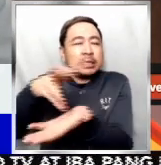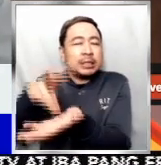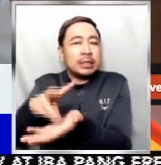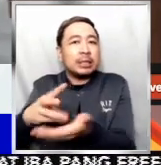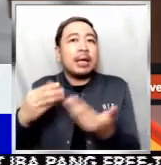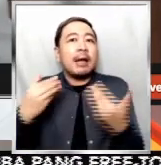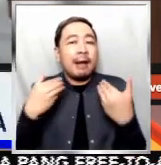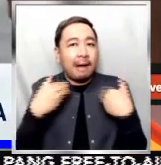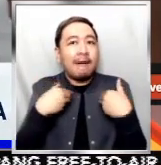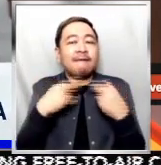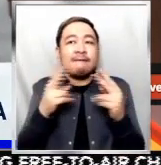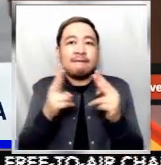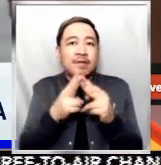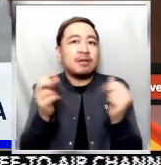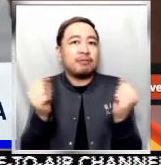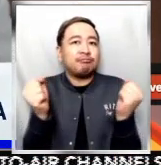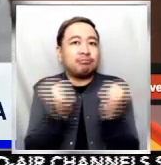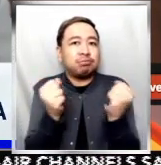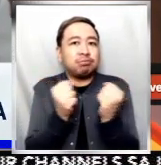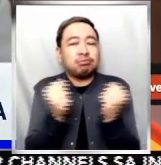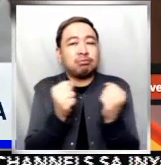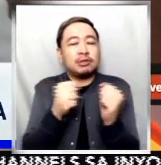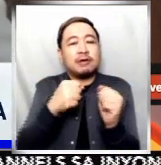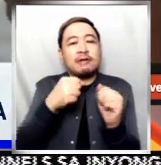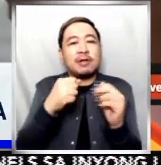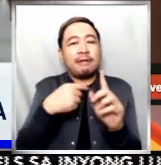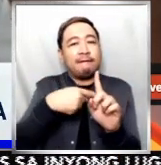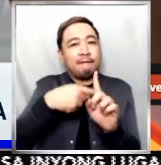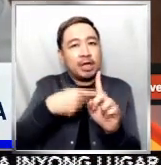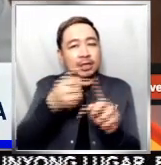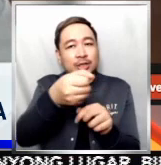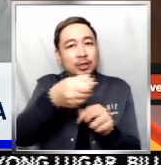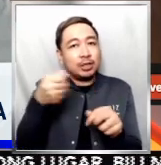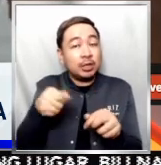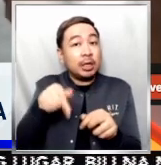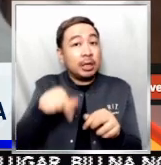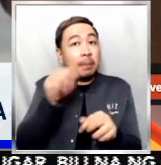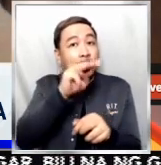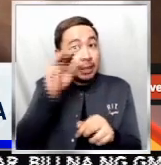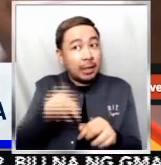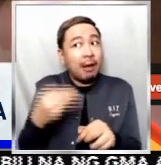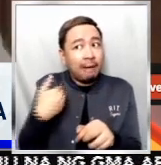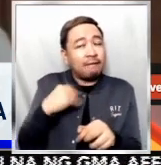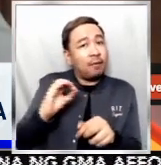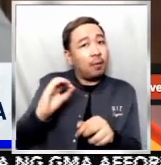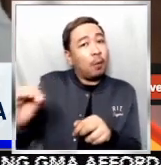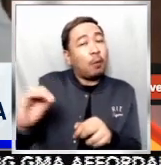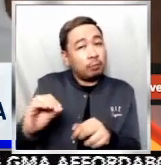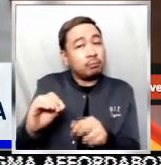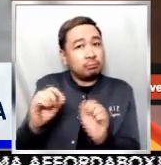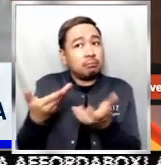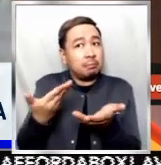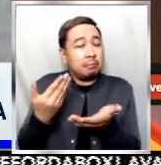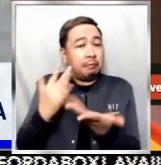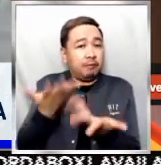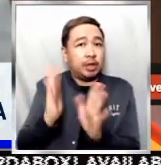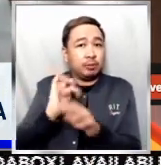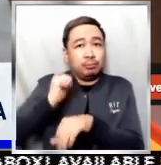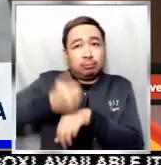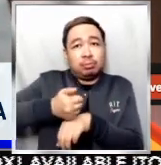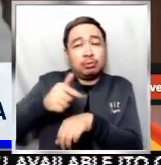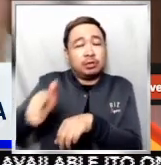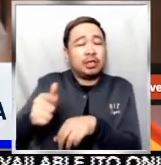freezers. Meron pong mga lungsod sa Metro Manila na meron sariling kakayanan. No? They were able to set up their ultra-low